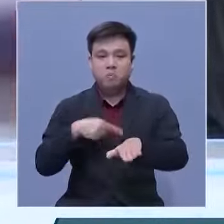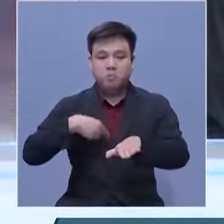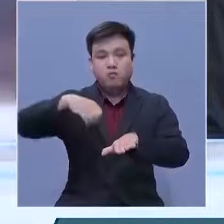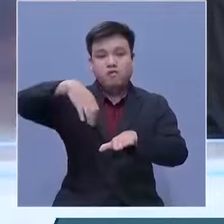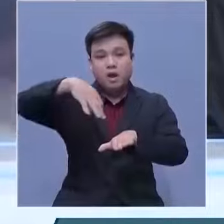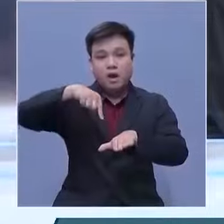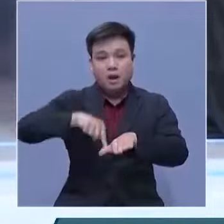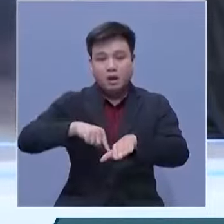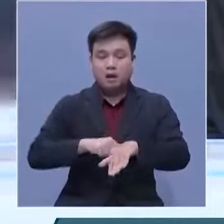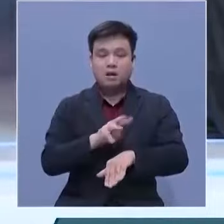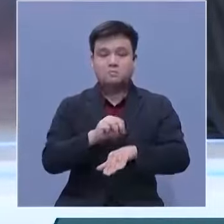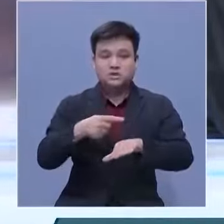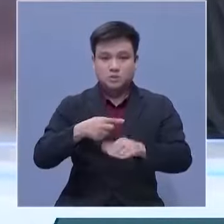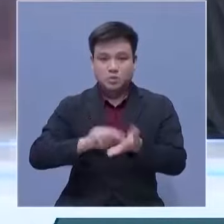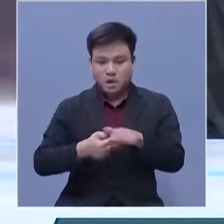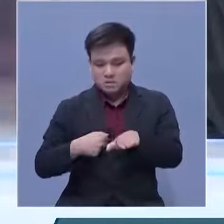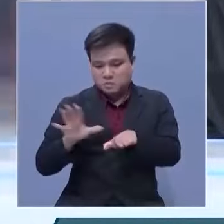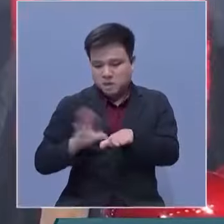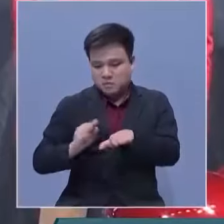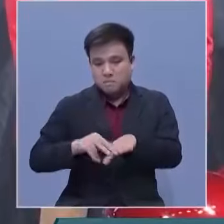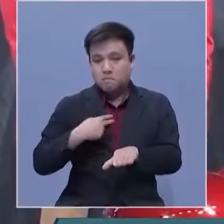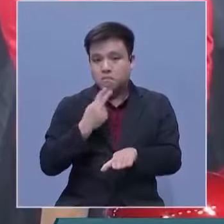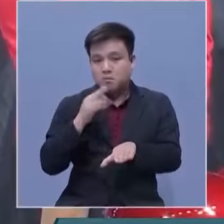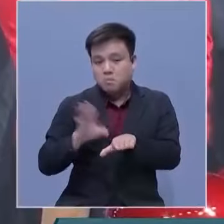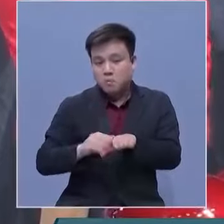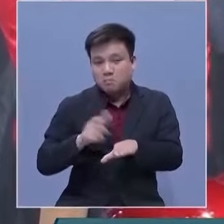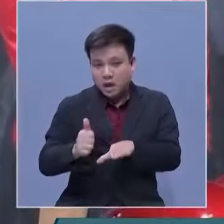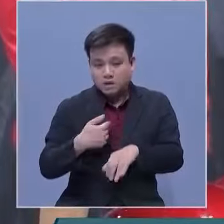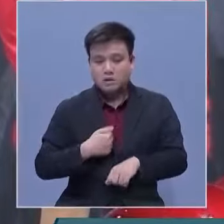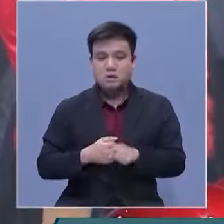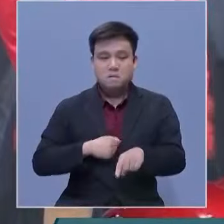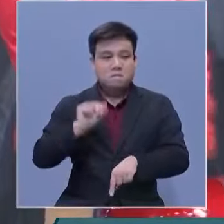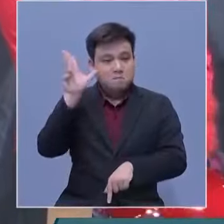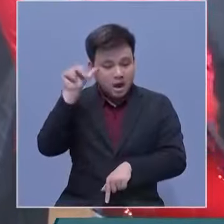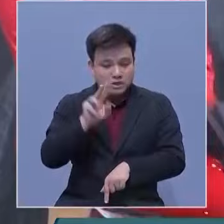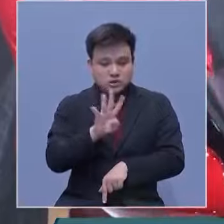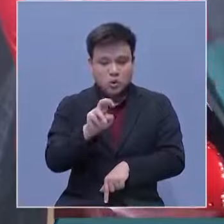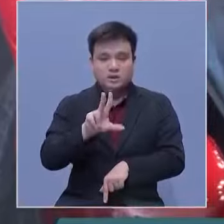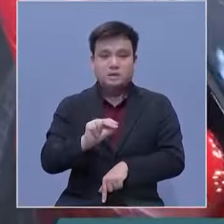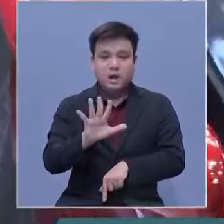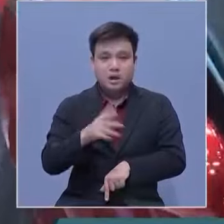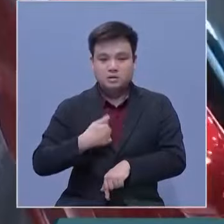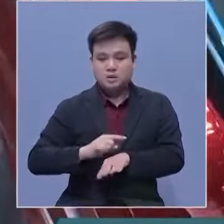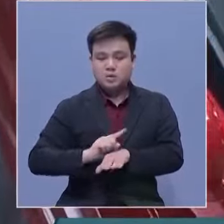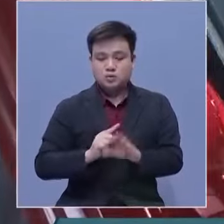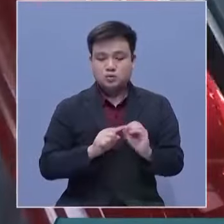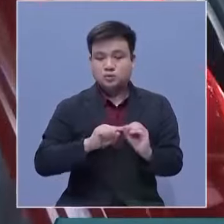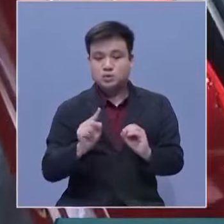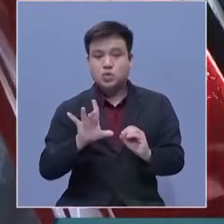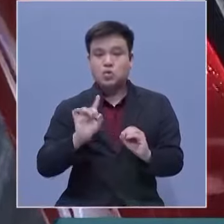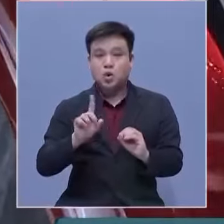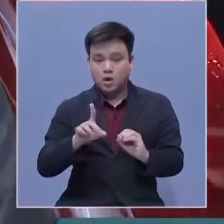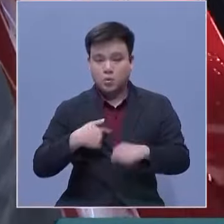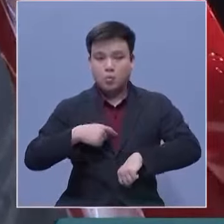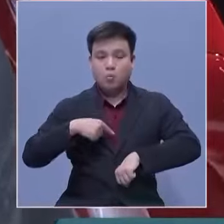ความสนใจด้วยแบตเตอรี่64กิโลวัตต์พละกำลัง435แรงม้าอัตราเร่ง0ถึง100กิโล